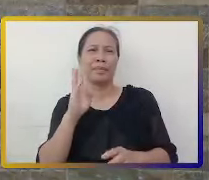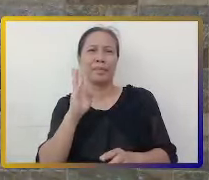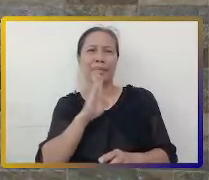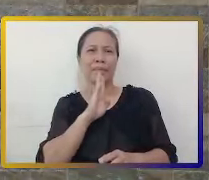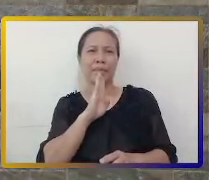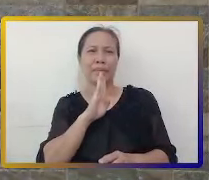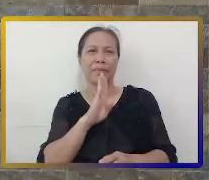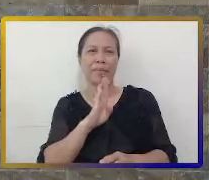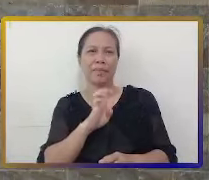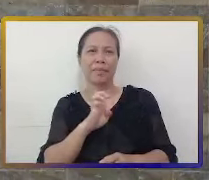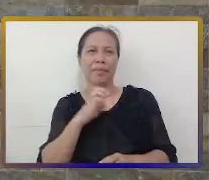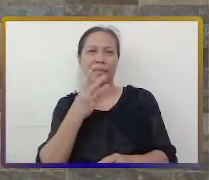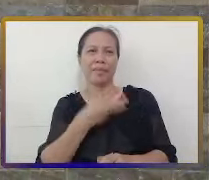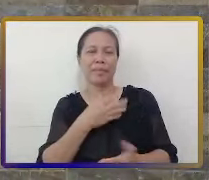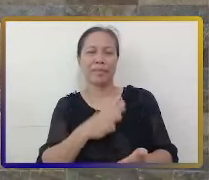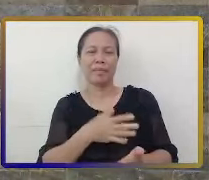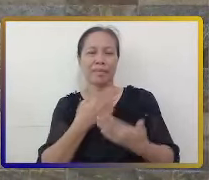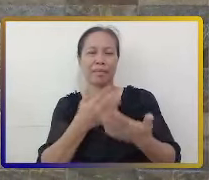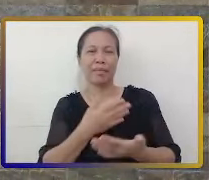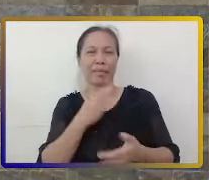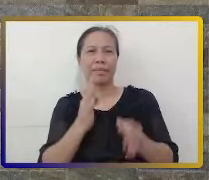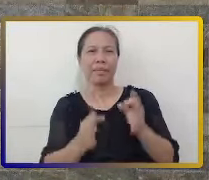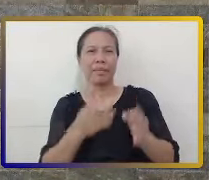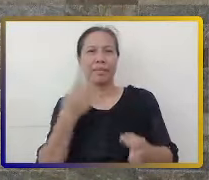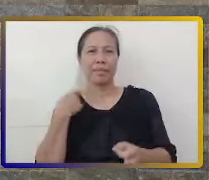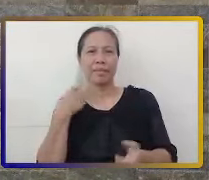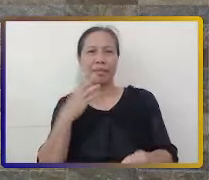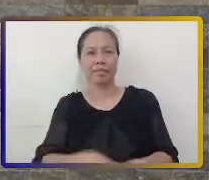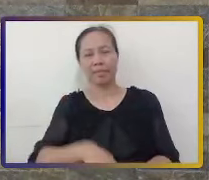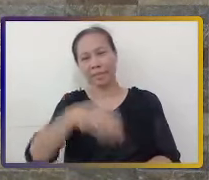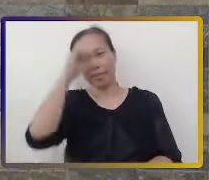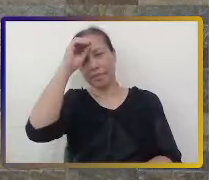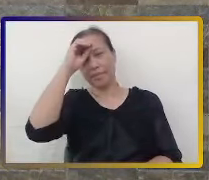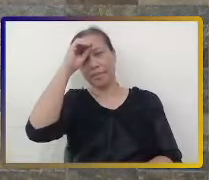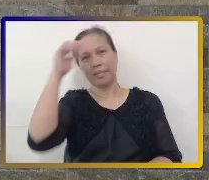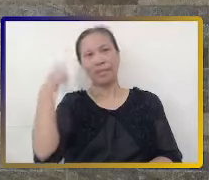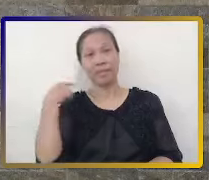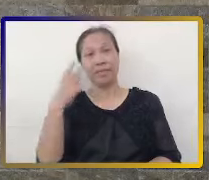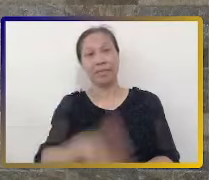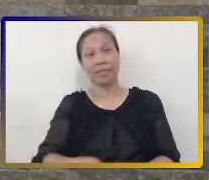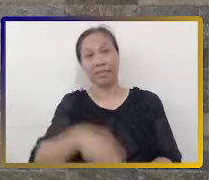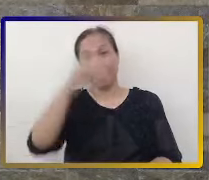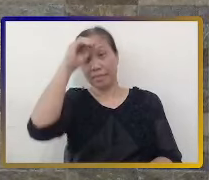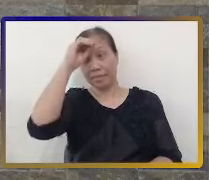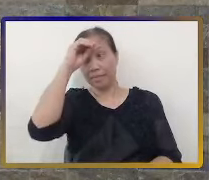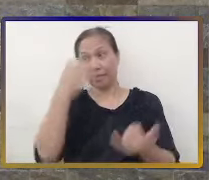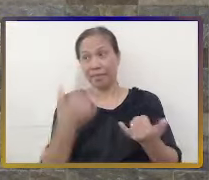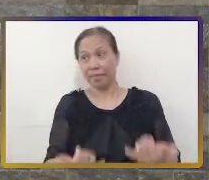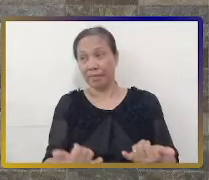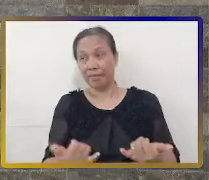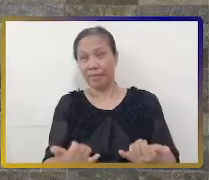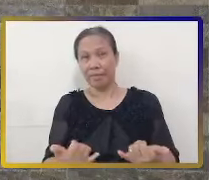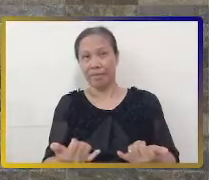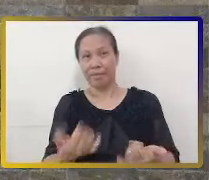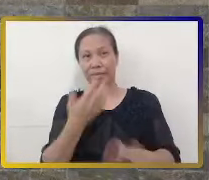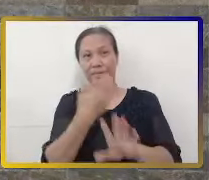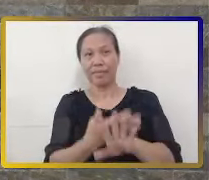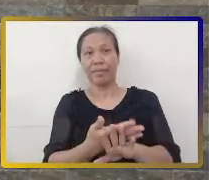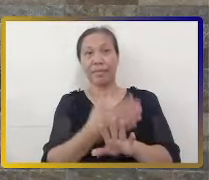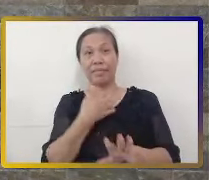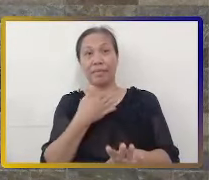meron tayong natututunan did you learn something this morning kayong mga nasa likod did you